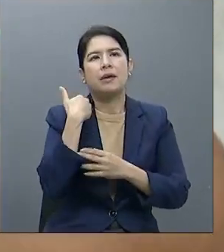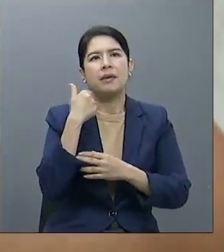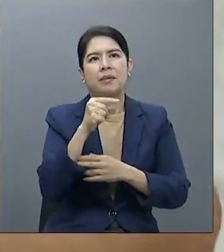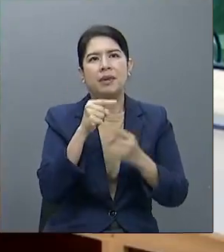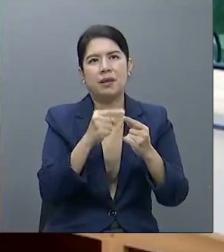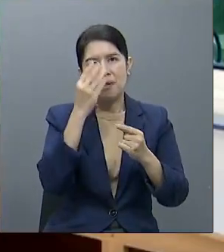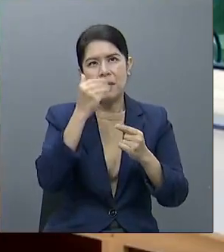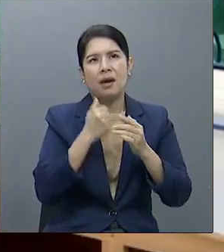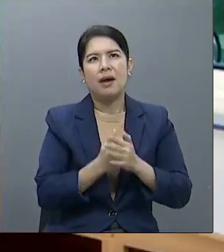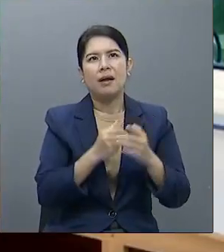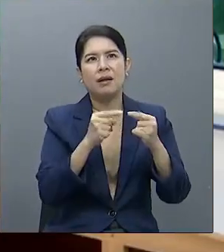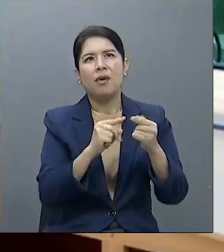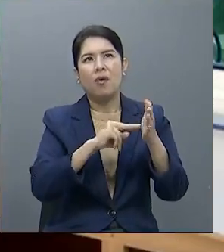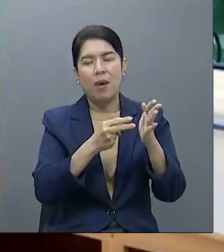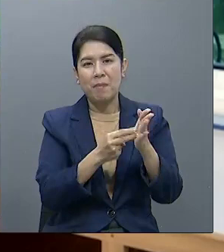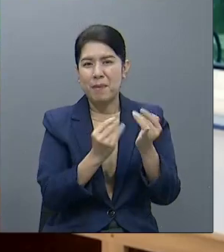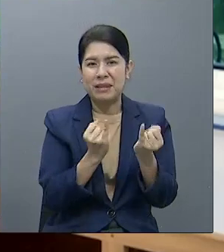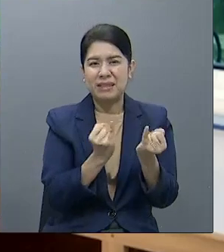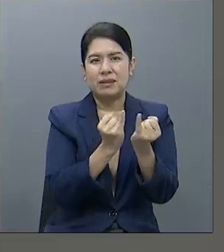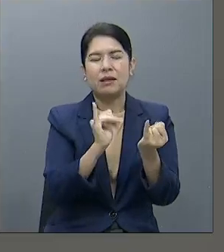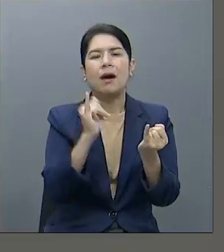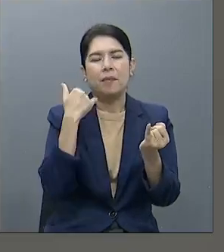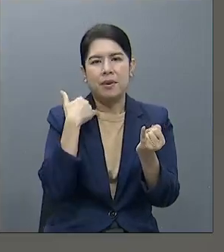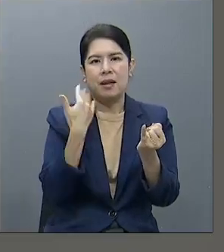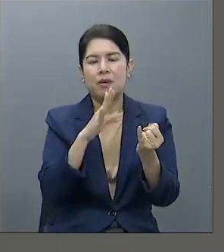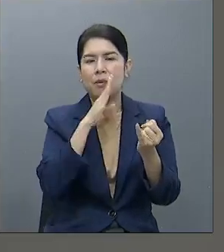คะประมาณ1นาทีจากนั้นมันก็จะติดแน่นทนนาน